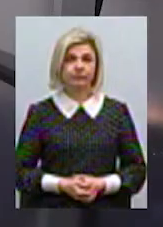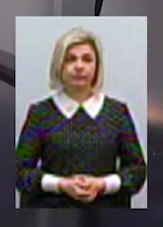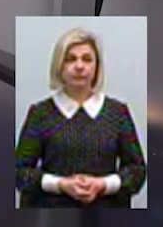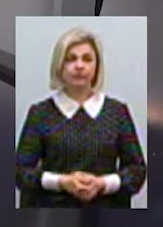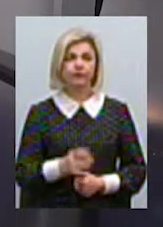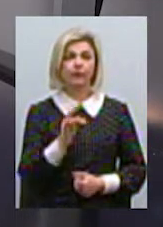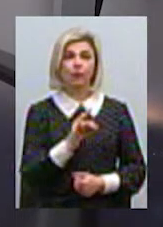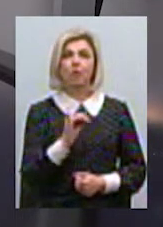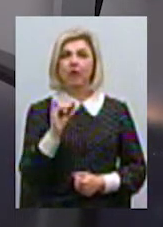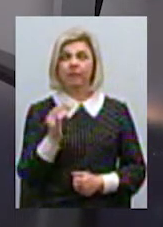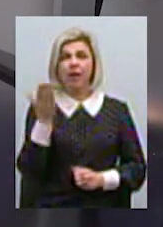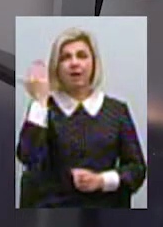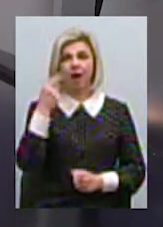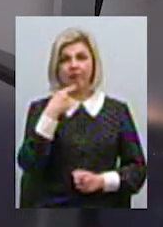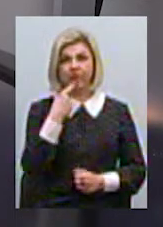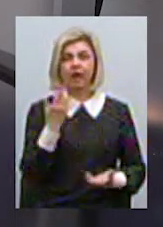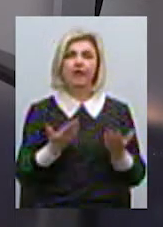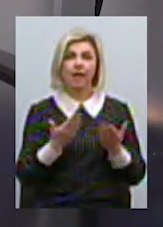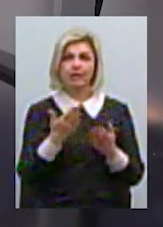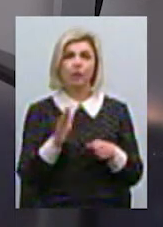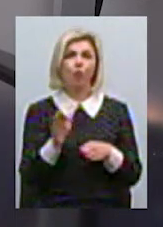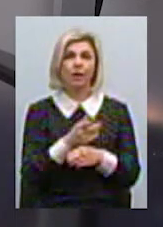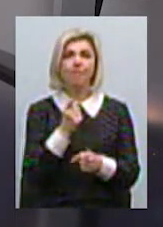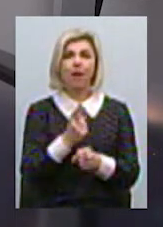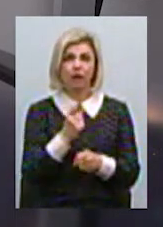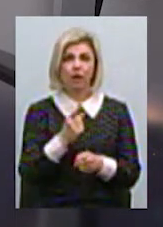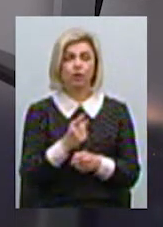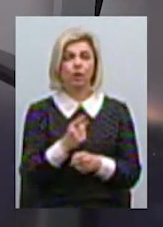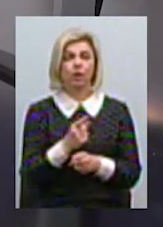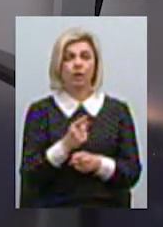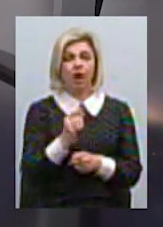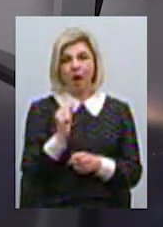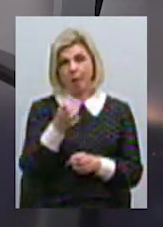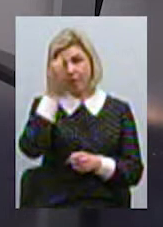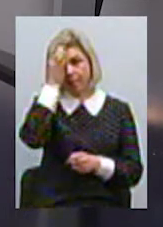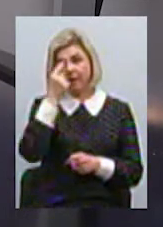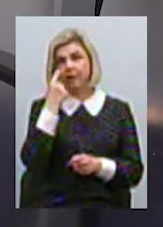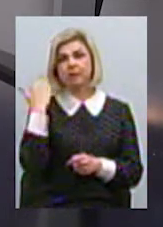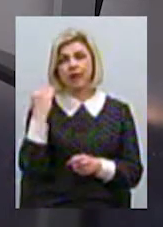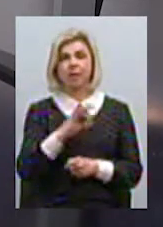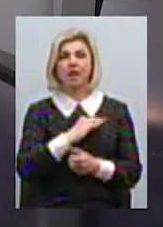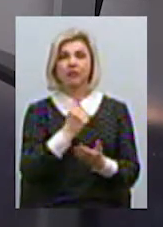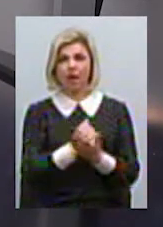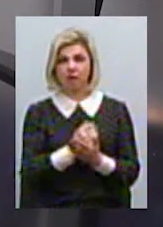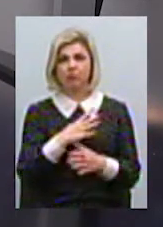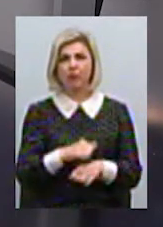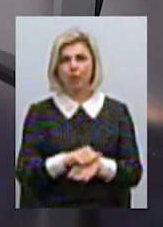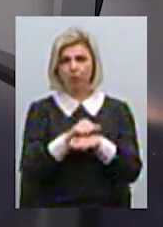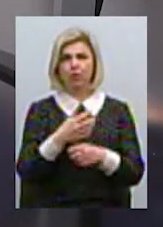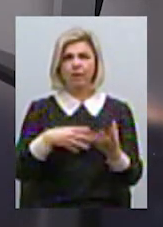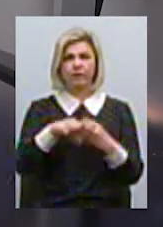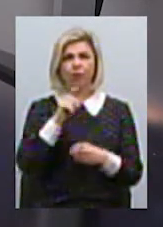Романе Івановичу, раніше ми казали про якщо зніметься мораторій. Пам'ятаю, нещодавно нотаріуси піднімали бунт